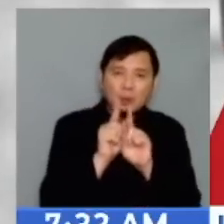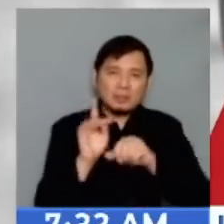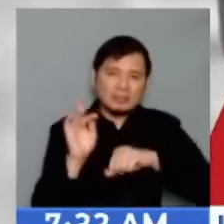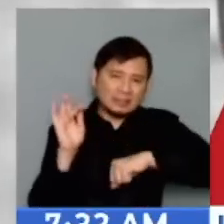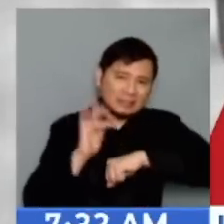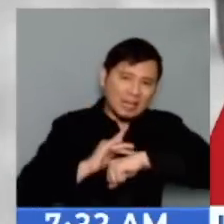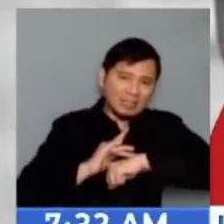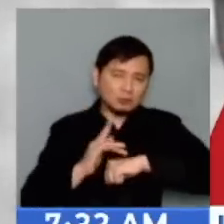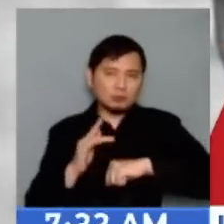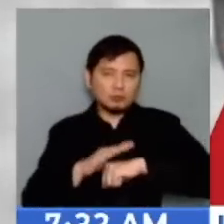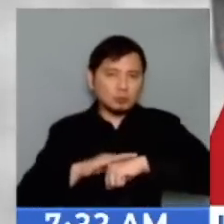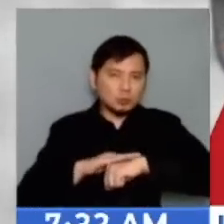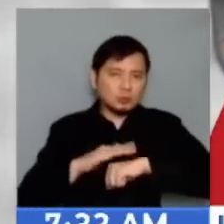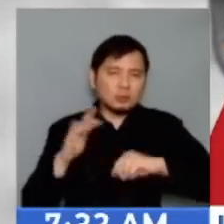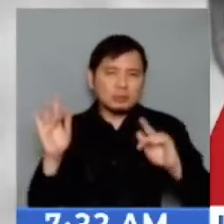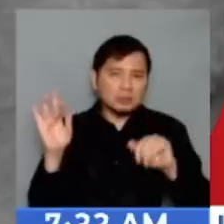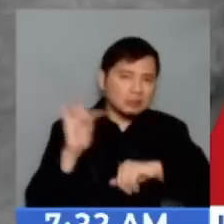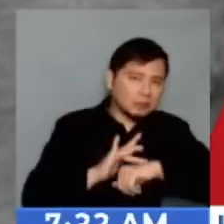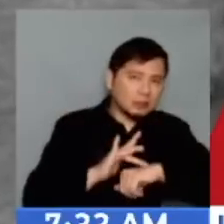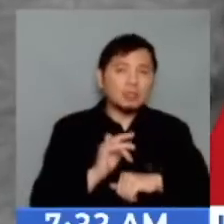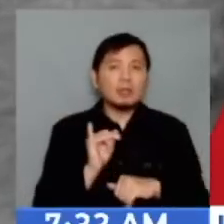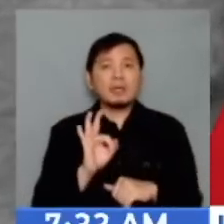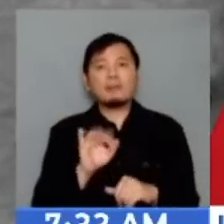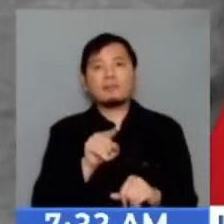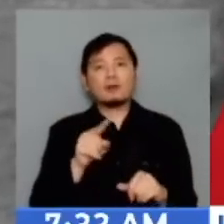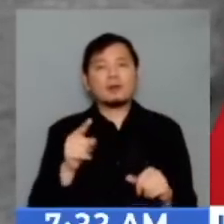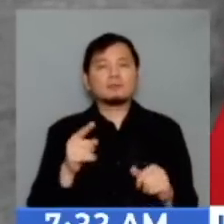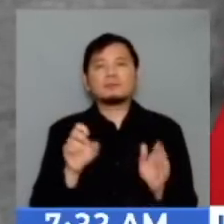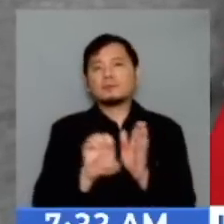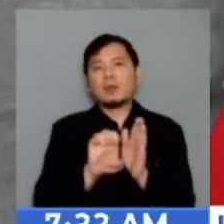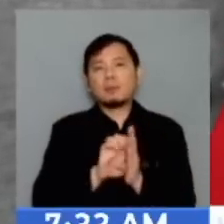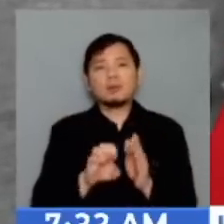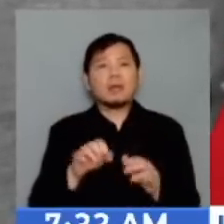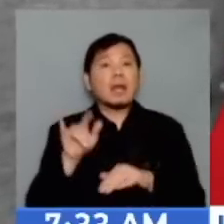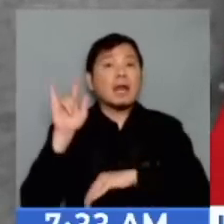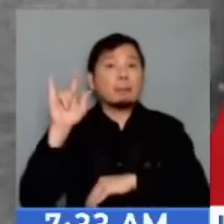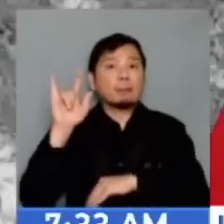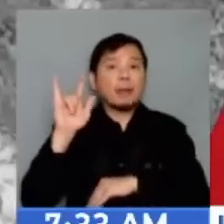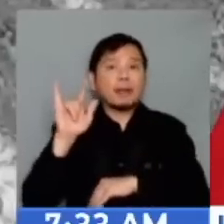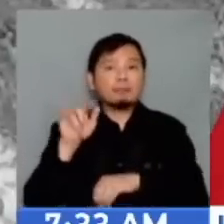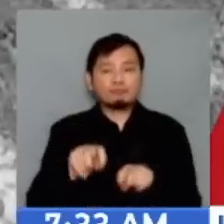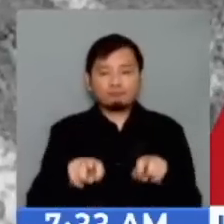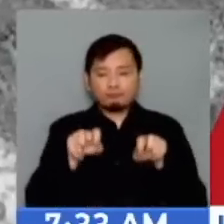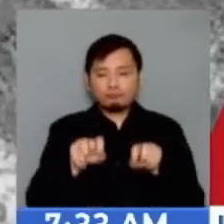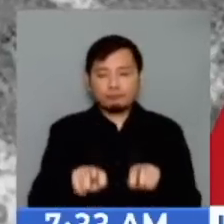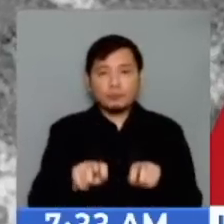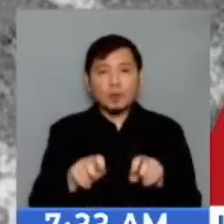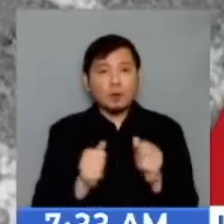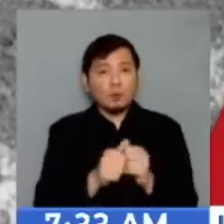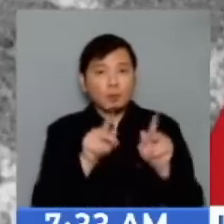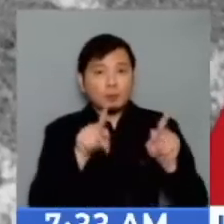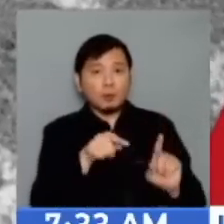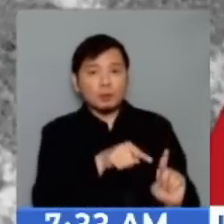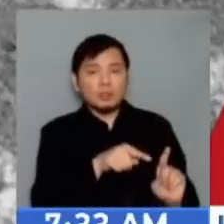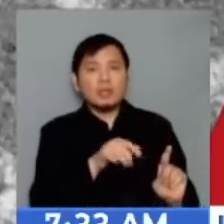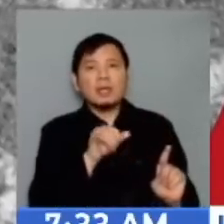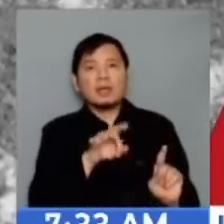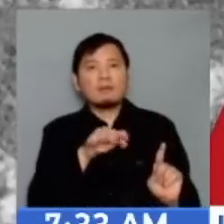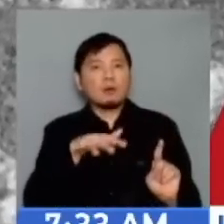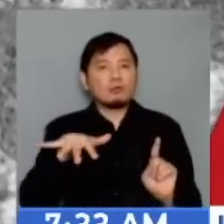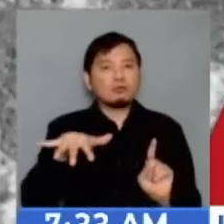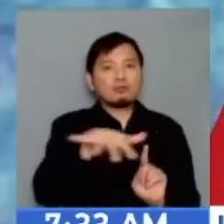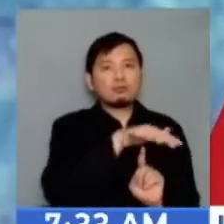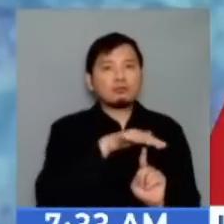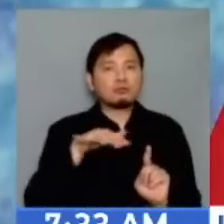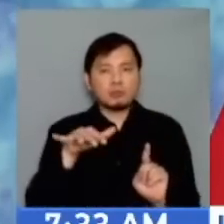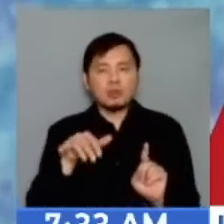an airplane with somebody who has monkeypox, ang siguro risk lang talaga dyan are the people immediately around you, hindi yung buong eroplano.